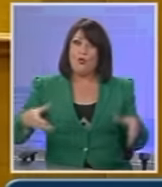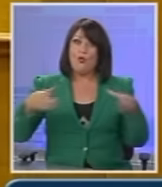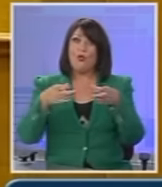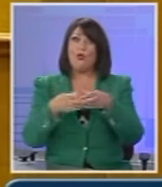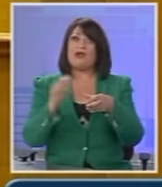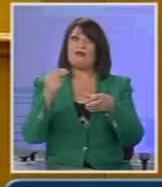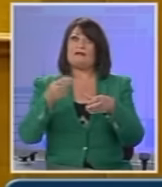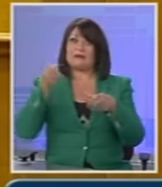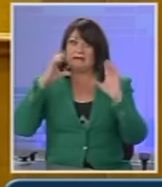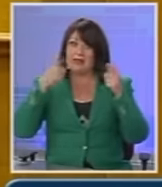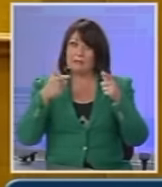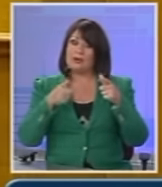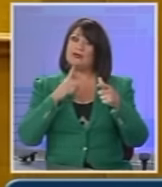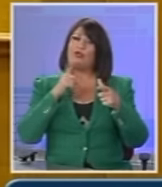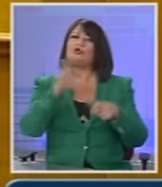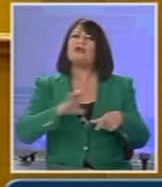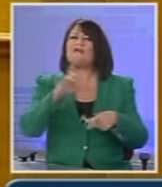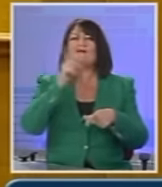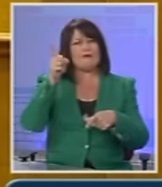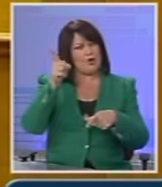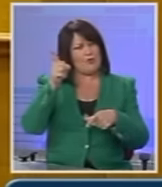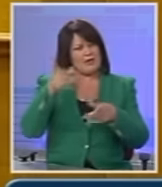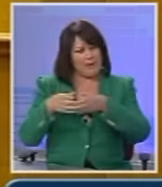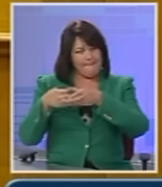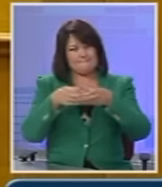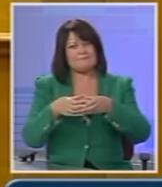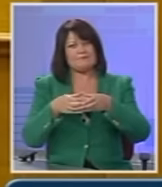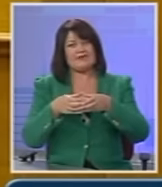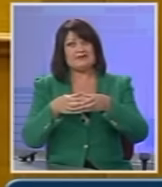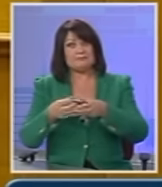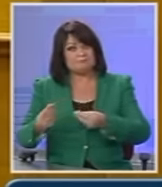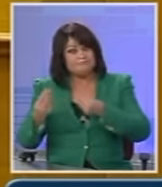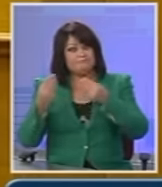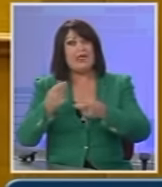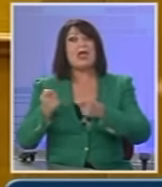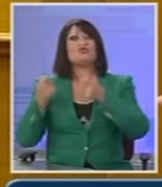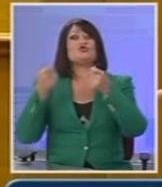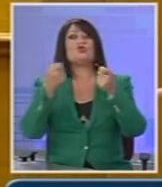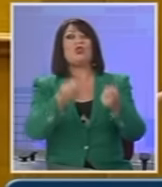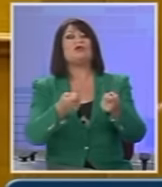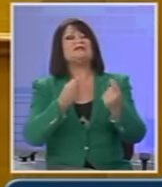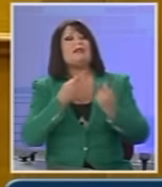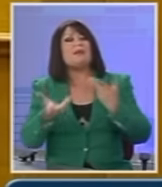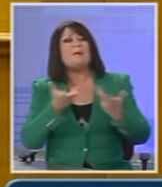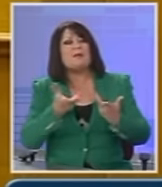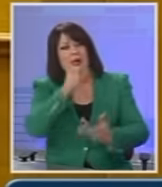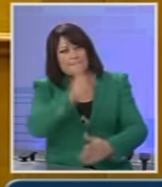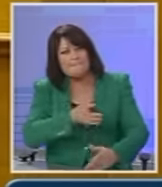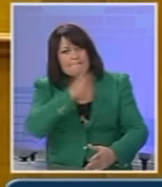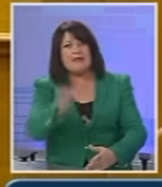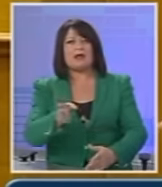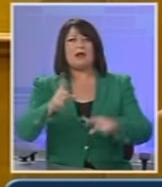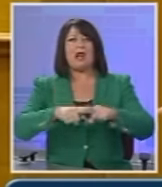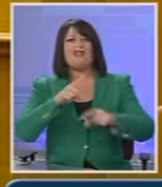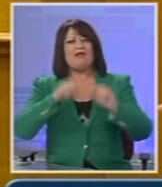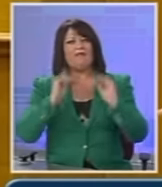ομάδα, όπως και οι άλλες ευρωπαϊκές κοινοβουλευτικές ομάδες, σας έδωσε εξουσιοδότηση διαπραγμάτευσης για να κρατηθεί η χώρα στο